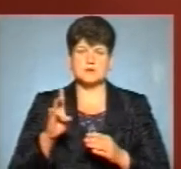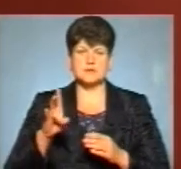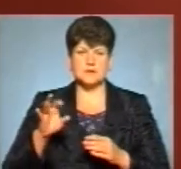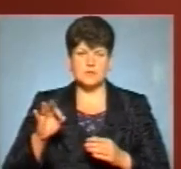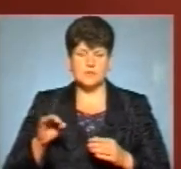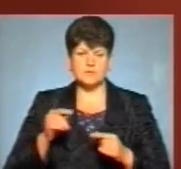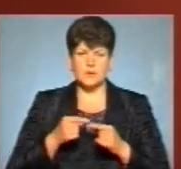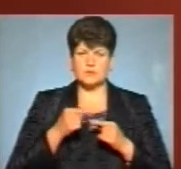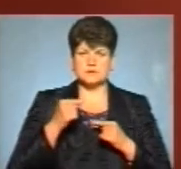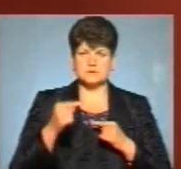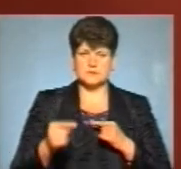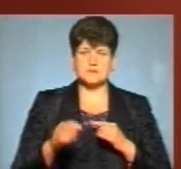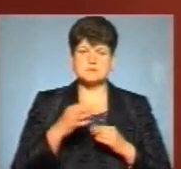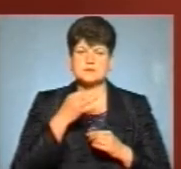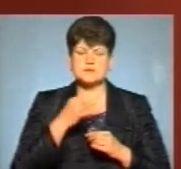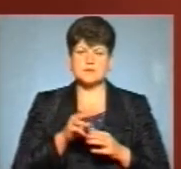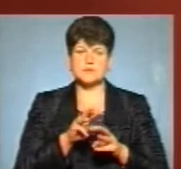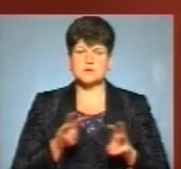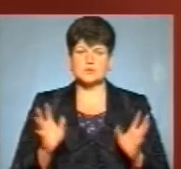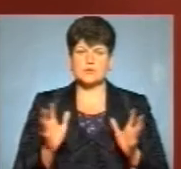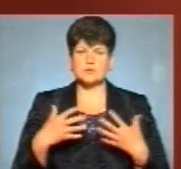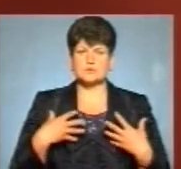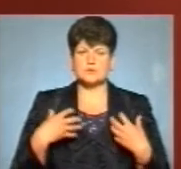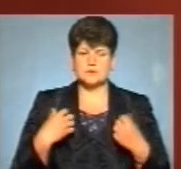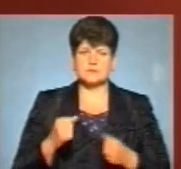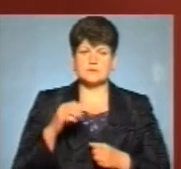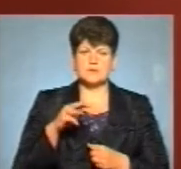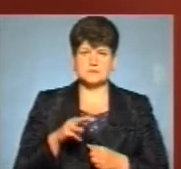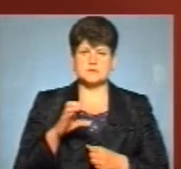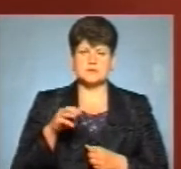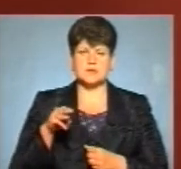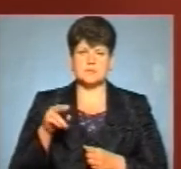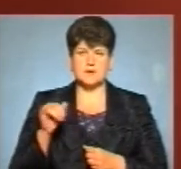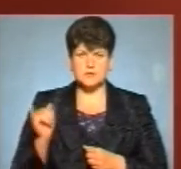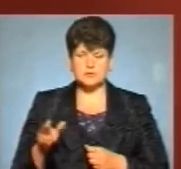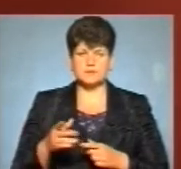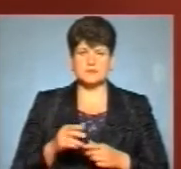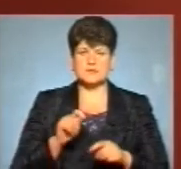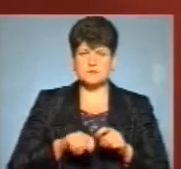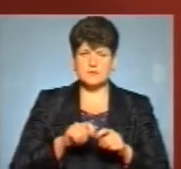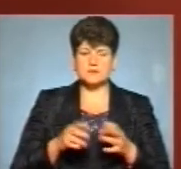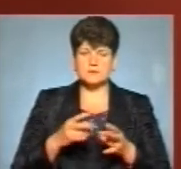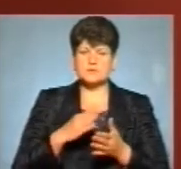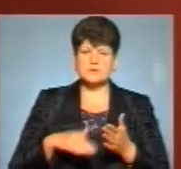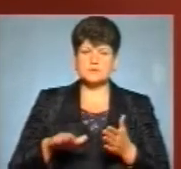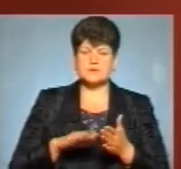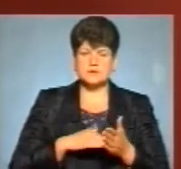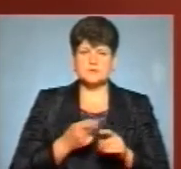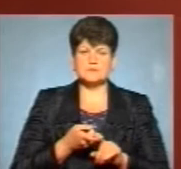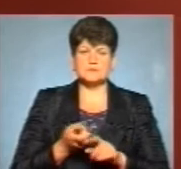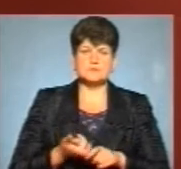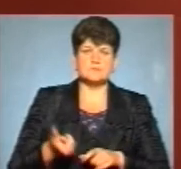Як зазначив міністр охорони здоров'я України Максим Степанов, очне тестування довелося скасувати через збільшення